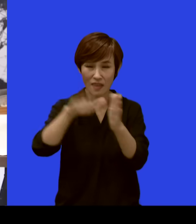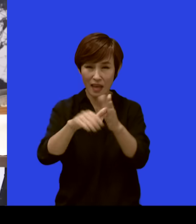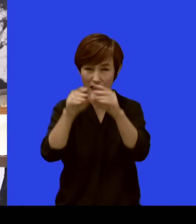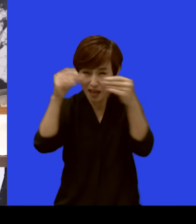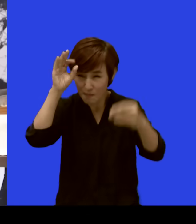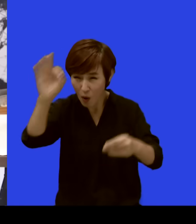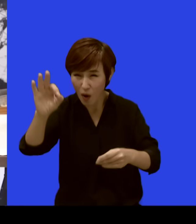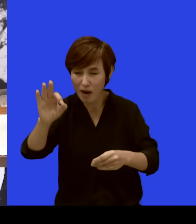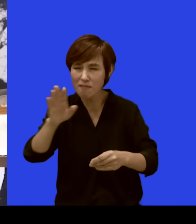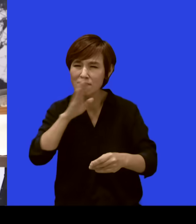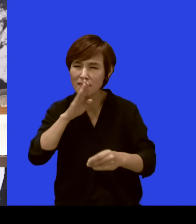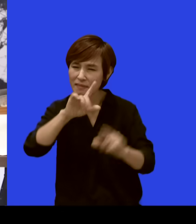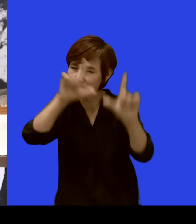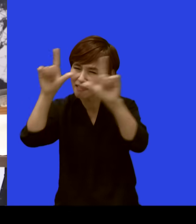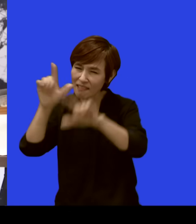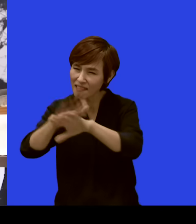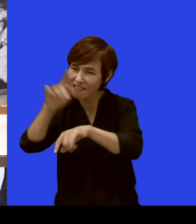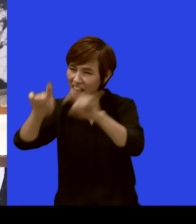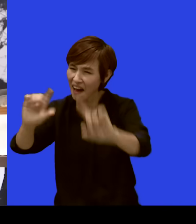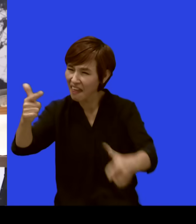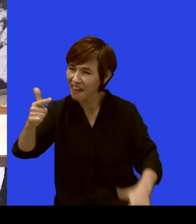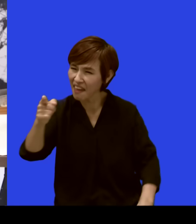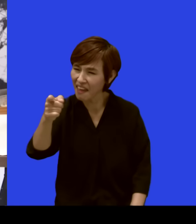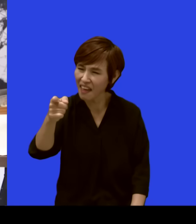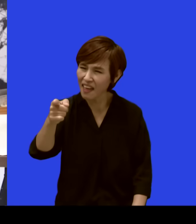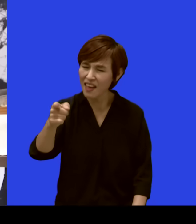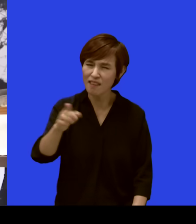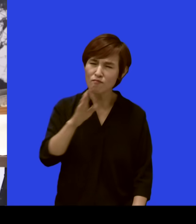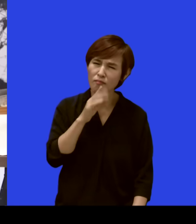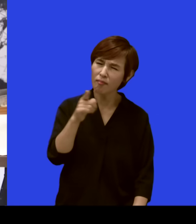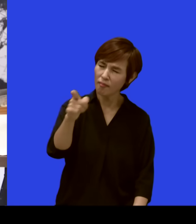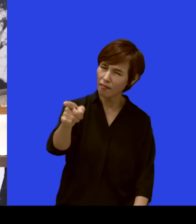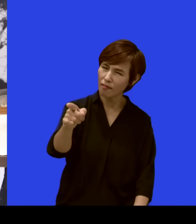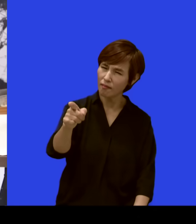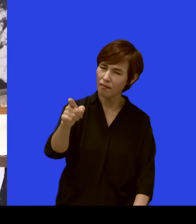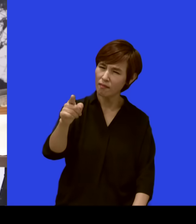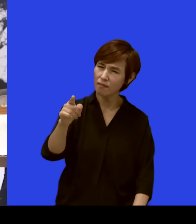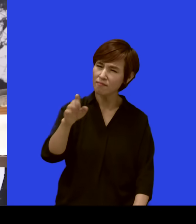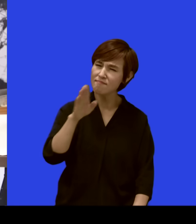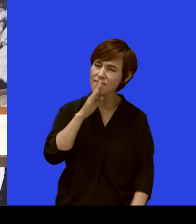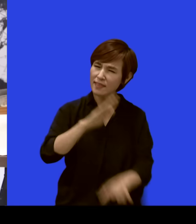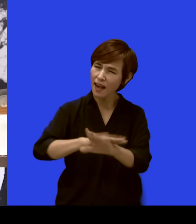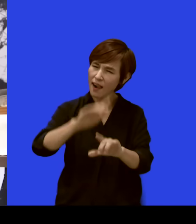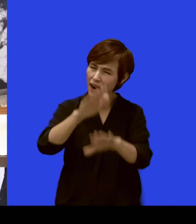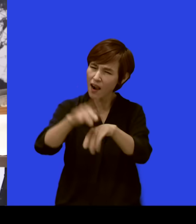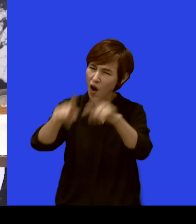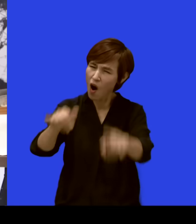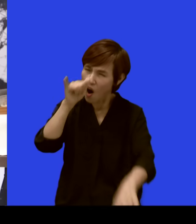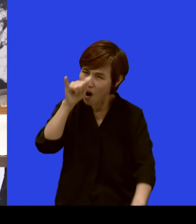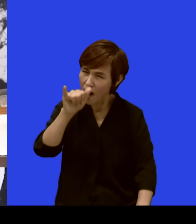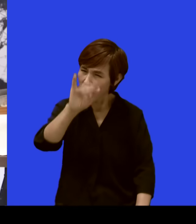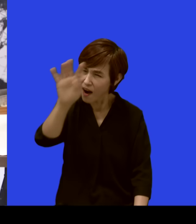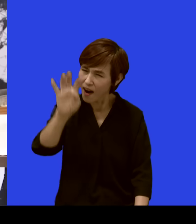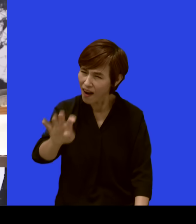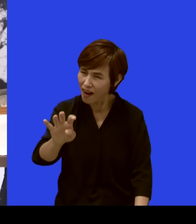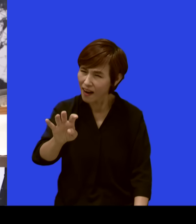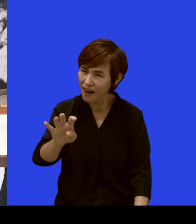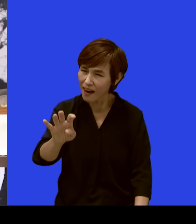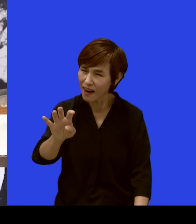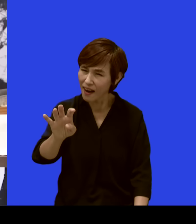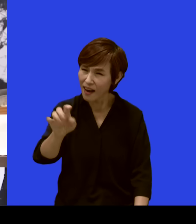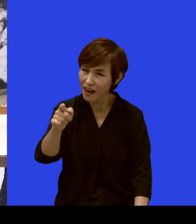근데 저는 거기에 의문이 늘 들었었어요. 아니 정말 당신은 그렇게 살아요? 뭐 이런 생각이 들었는데 오늘